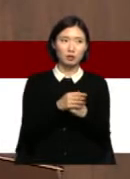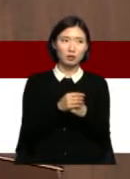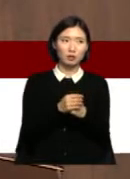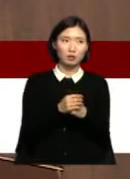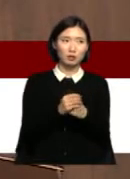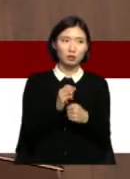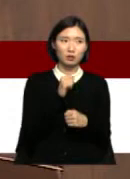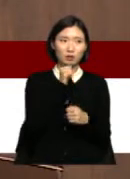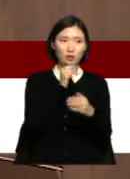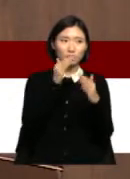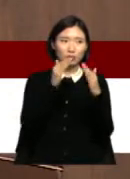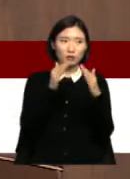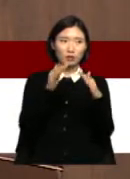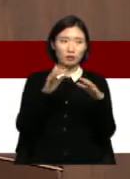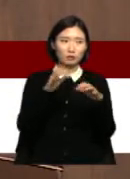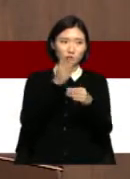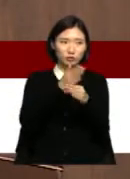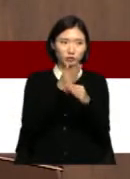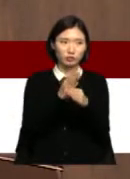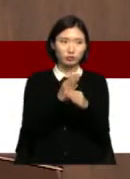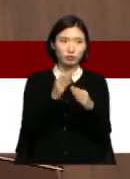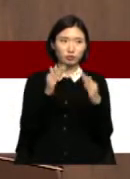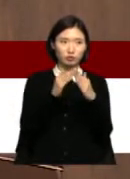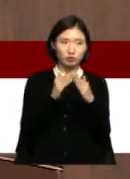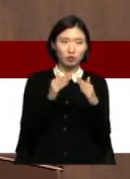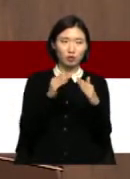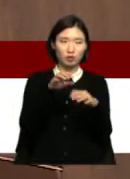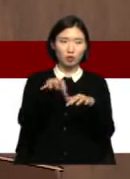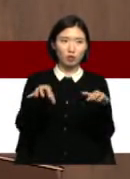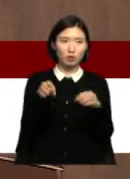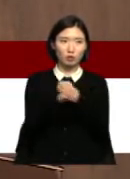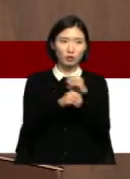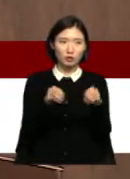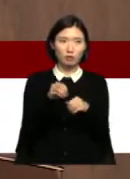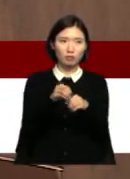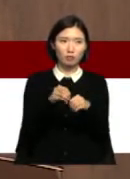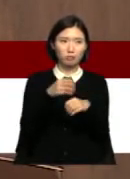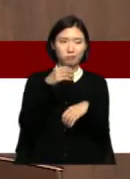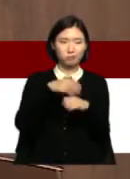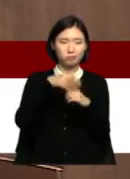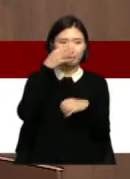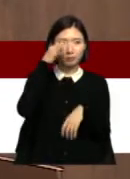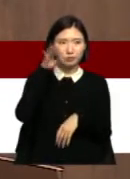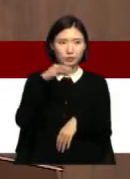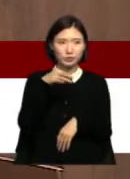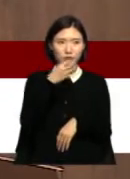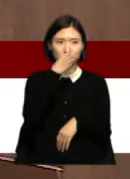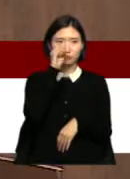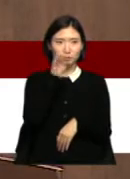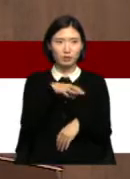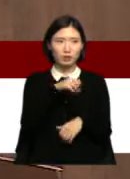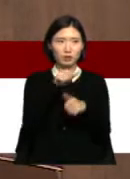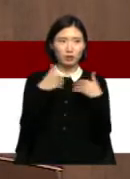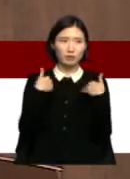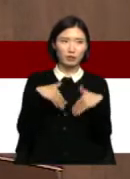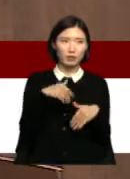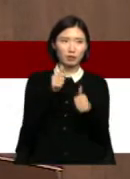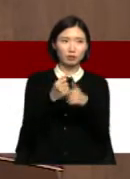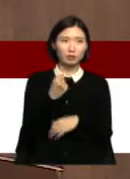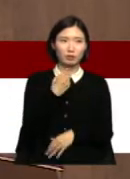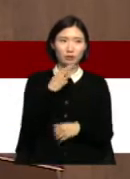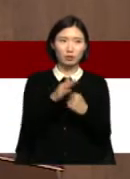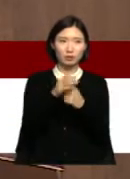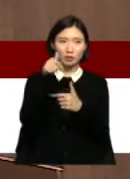오히려 홀대받고 주거 환경이 열악하고 주거 환경이 경쟁력이 없기 때문에 늘 강남 중심의 재건축을 중심으로